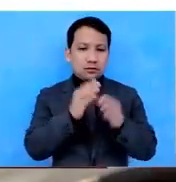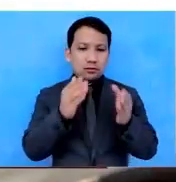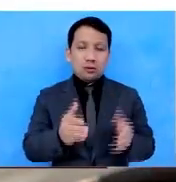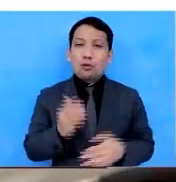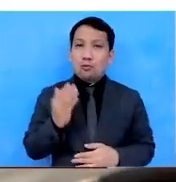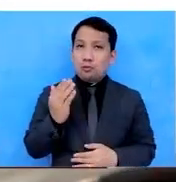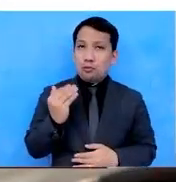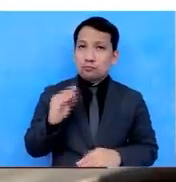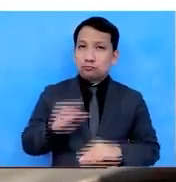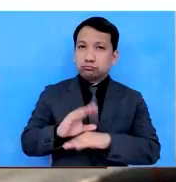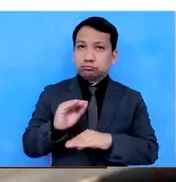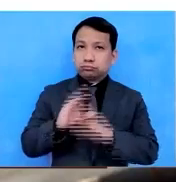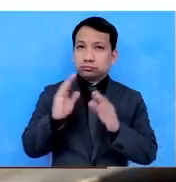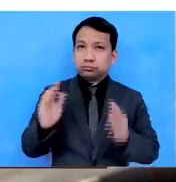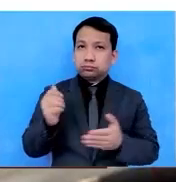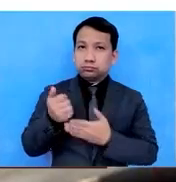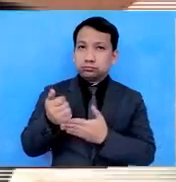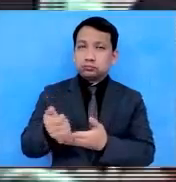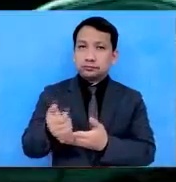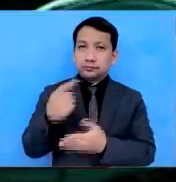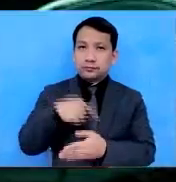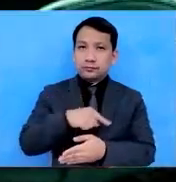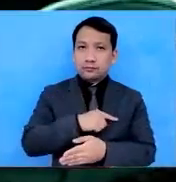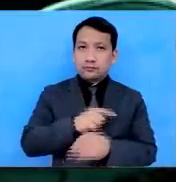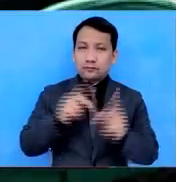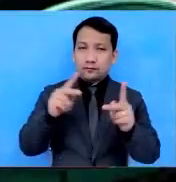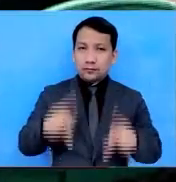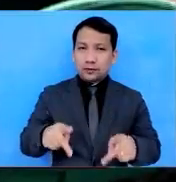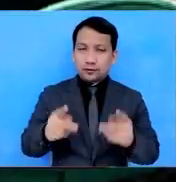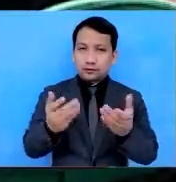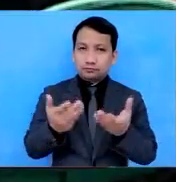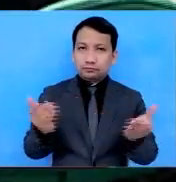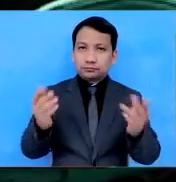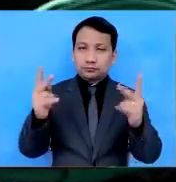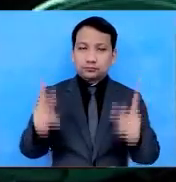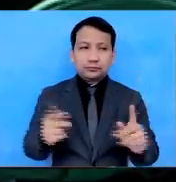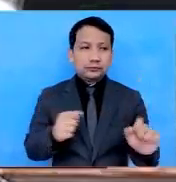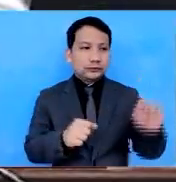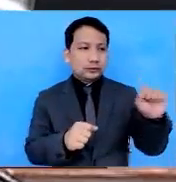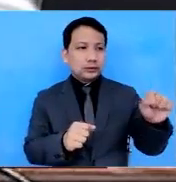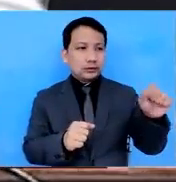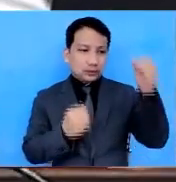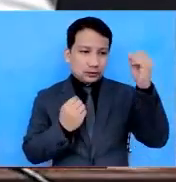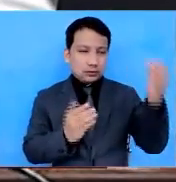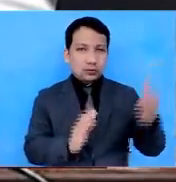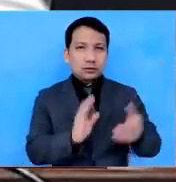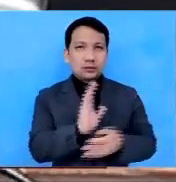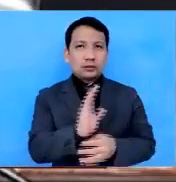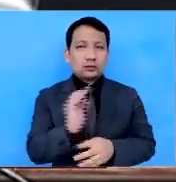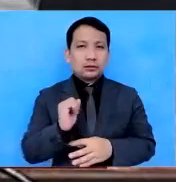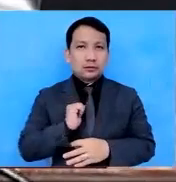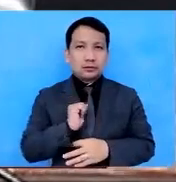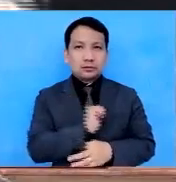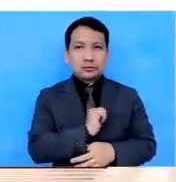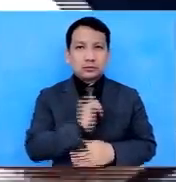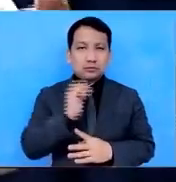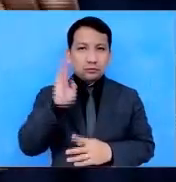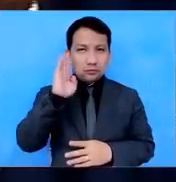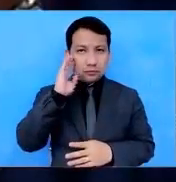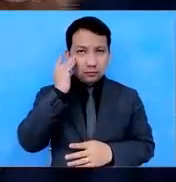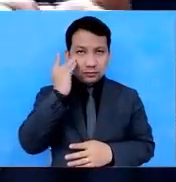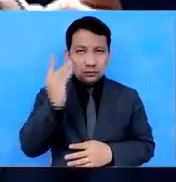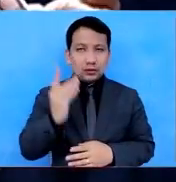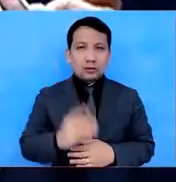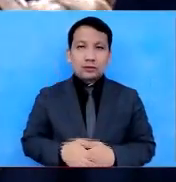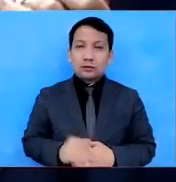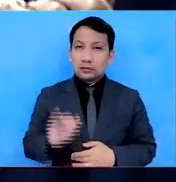counseling, nagpapago po yung tao. Sang-ayon sa kanya si Subcommittee Chairman Senator Ronald Bato de la Rosa. Kung